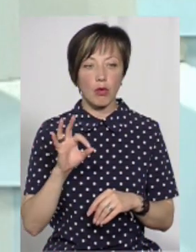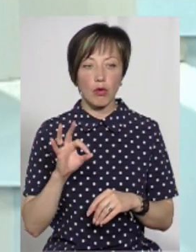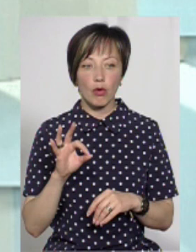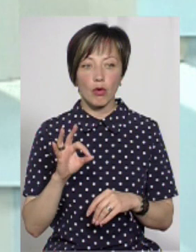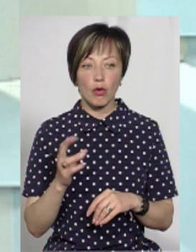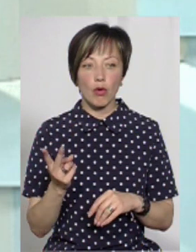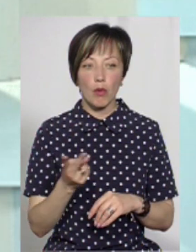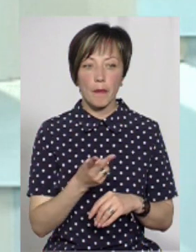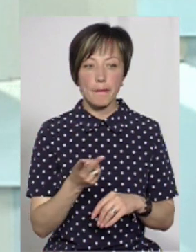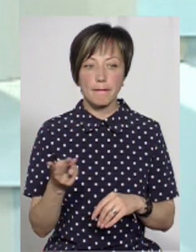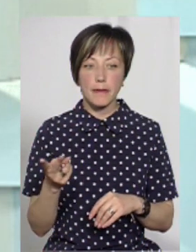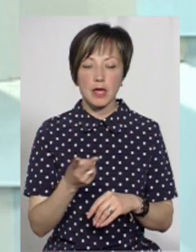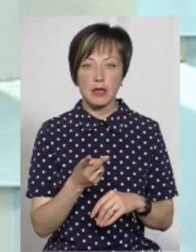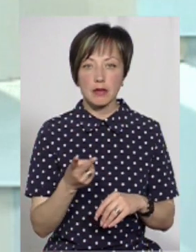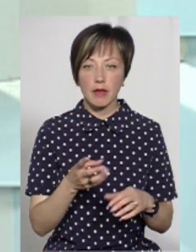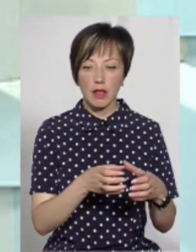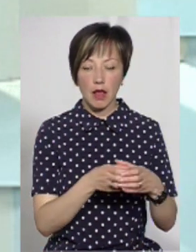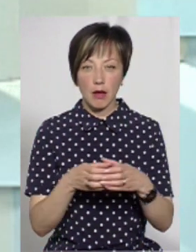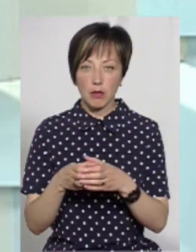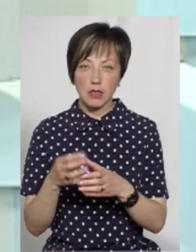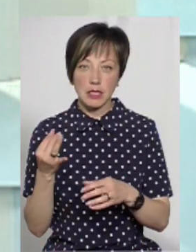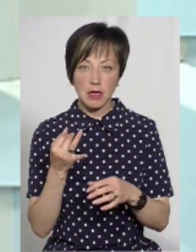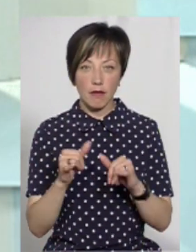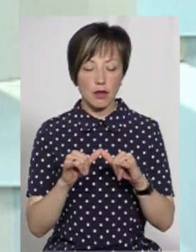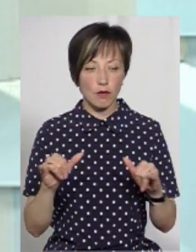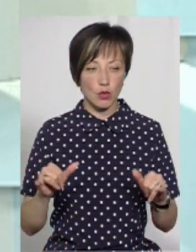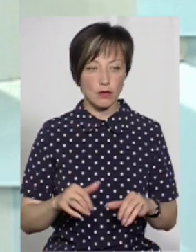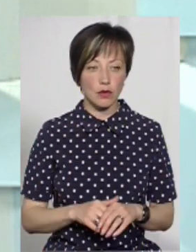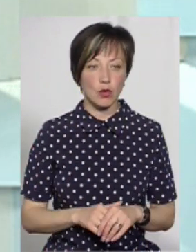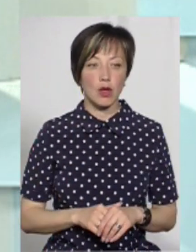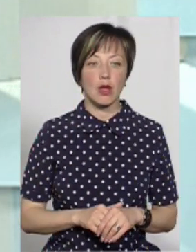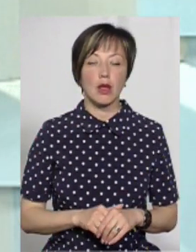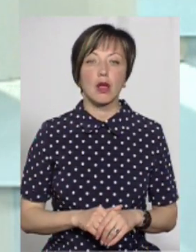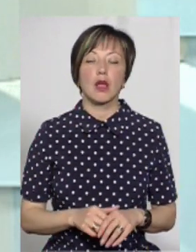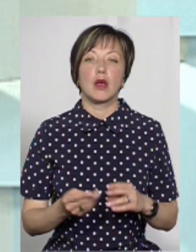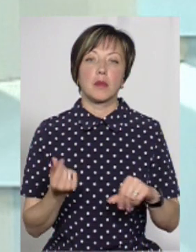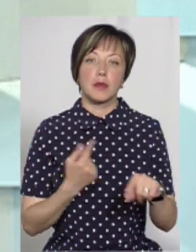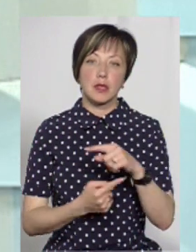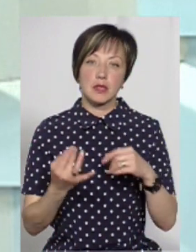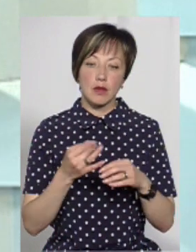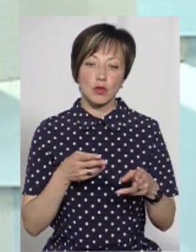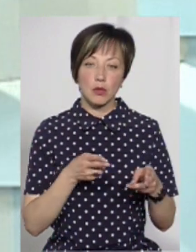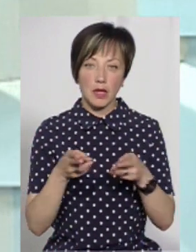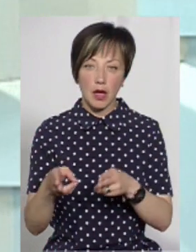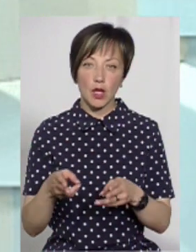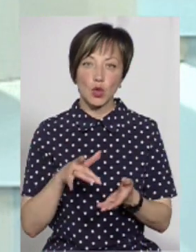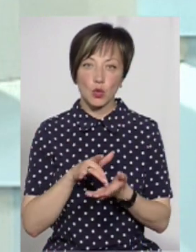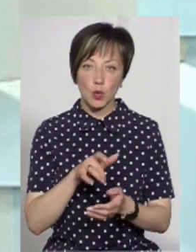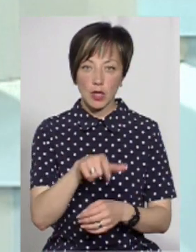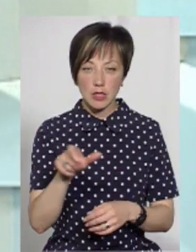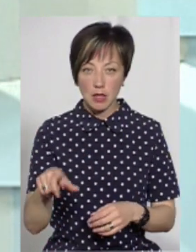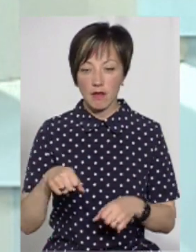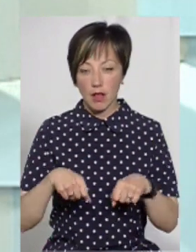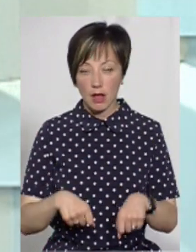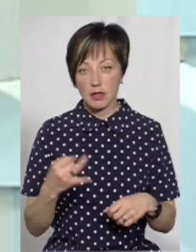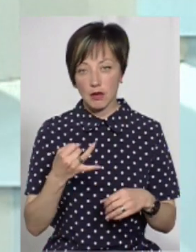обидва табори, скажімо так, зацікавлені в розвитку. Підприємці зацікавлені, щоб до них їхали туристи, а влада зацікавлена,